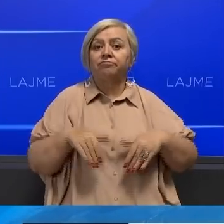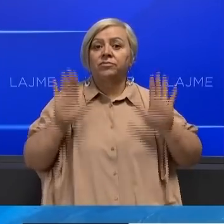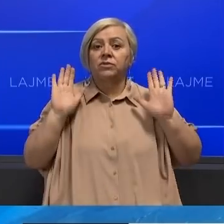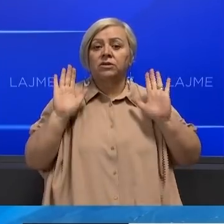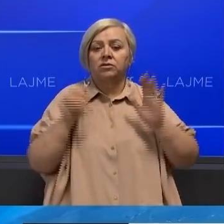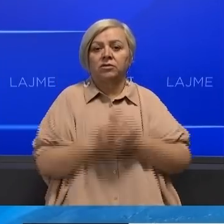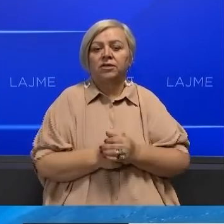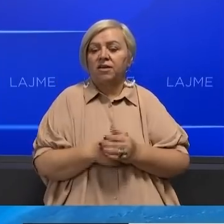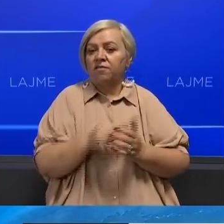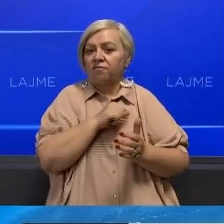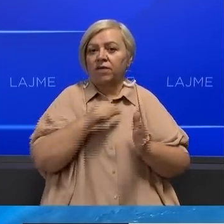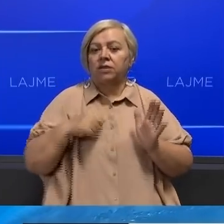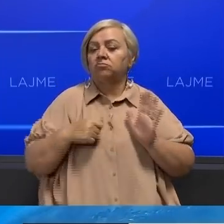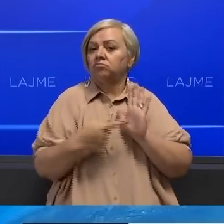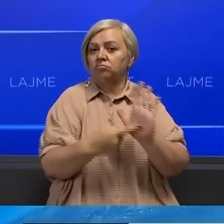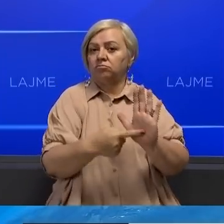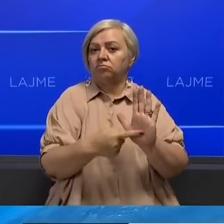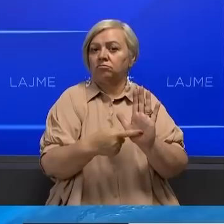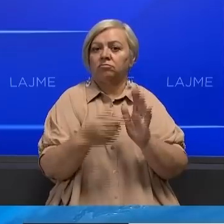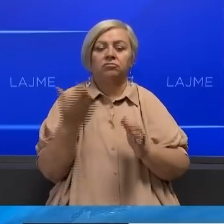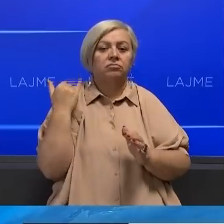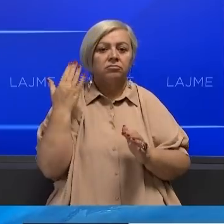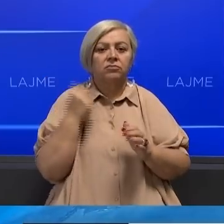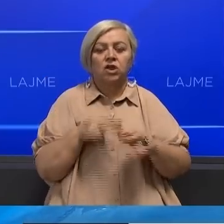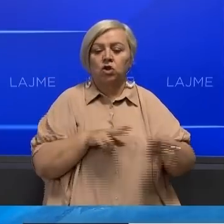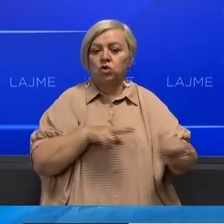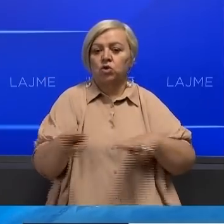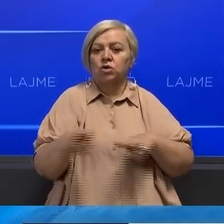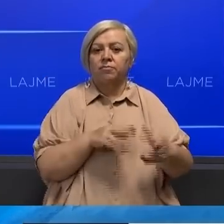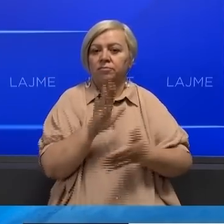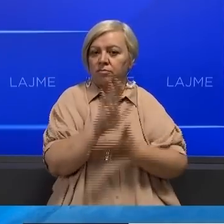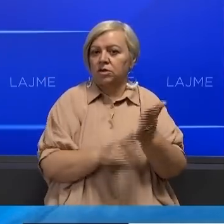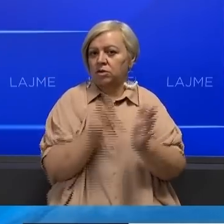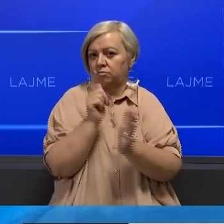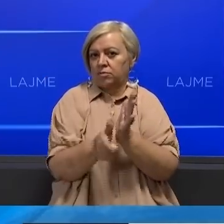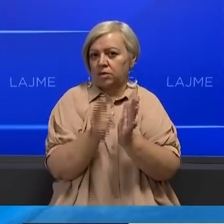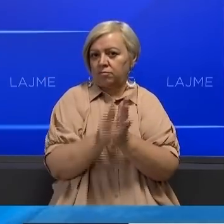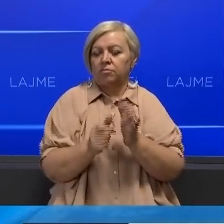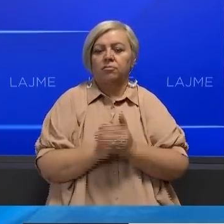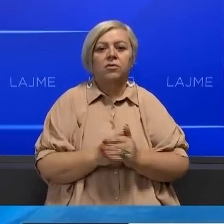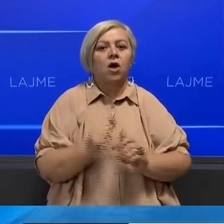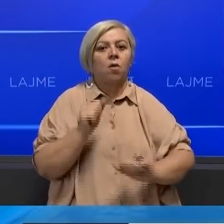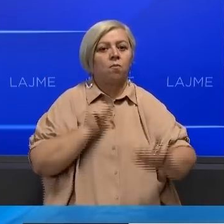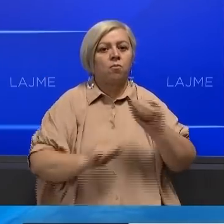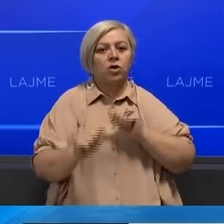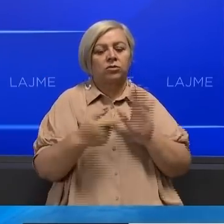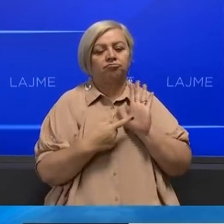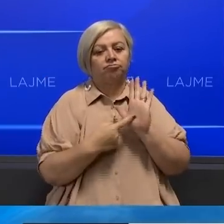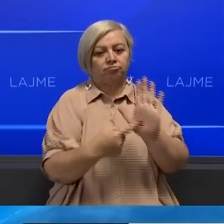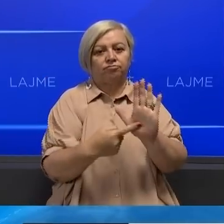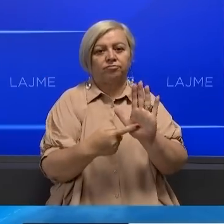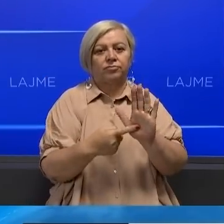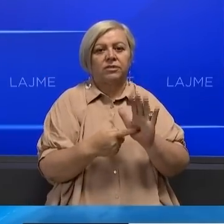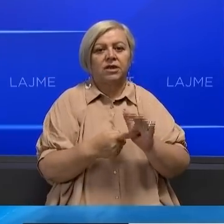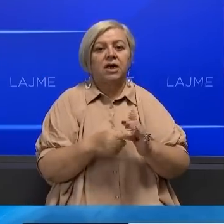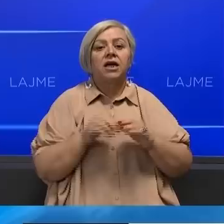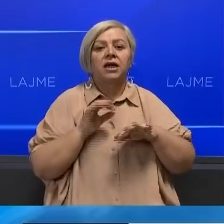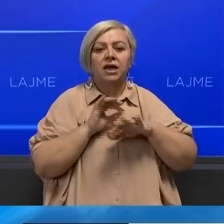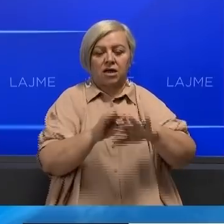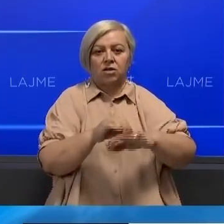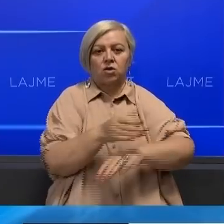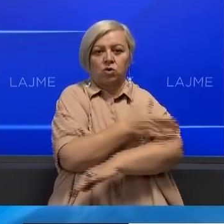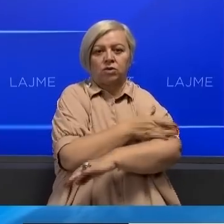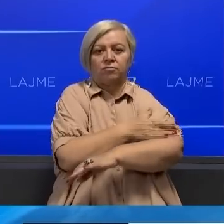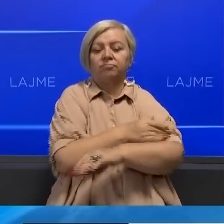që veti kishte përcaktuar më herët në mënyrë që gjykimi të nisë sa më shpejt. Mbrojtja ka argumentuar se krerët e UÇK-s janë